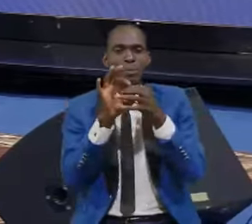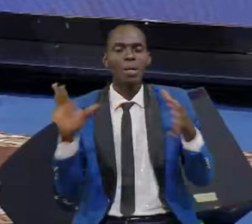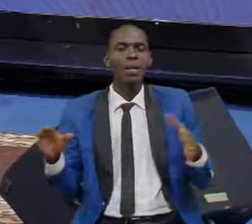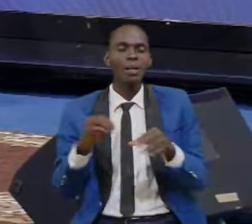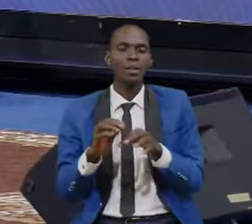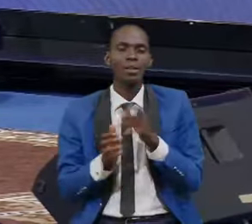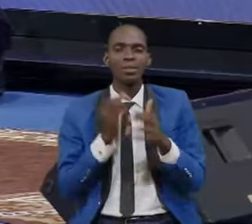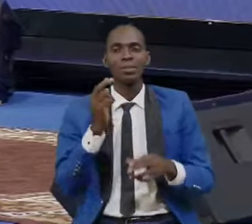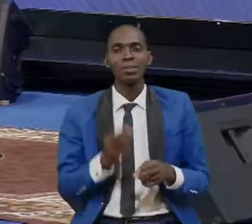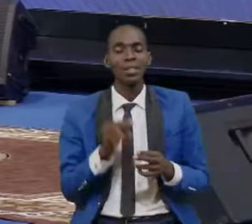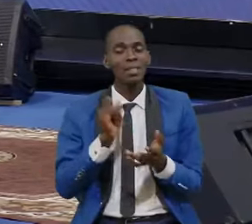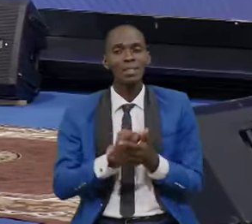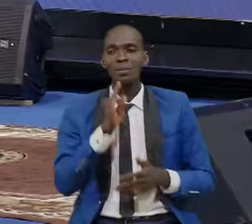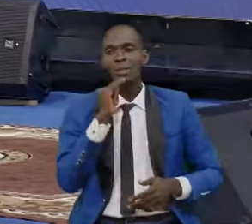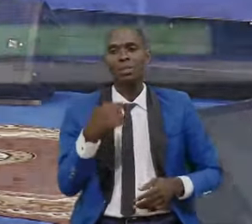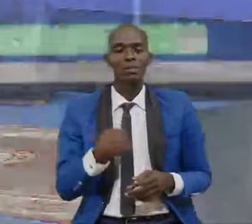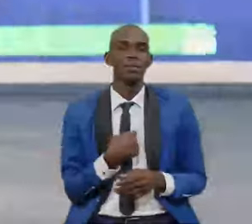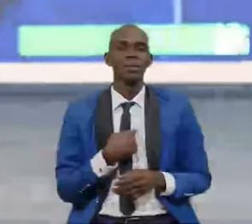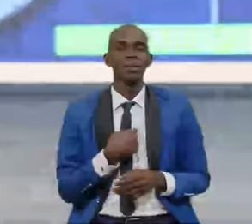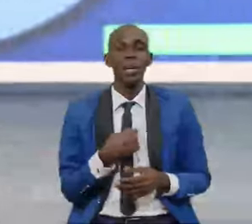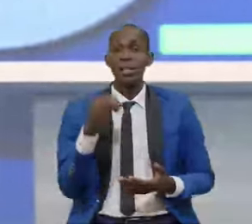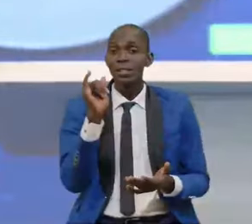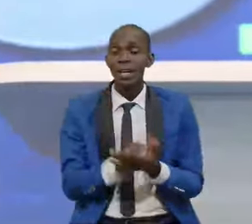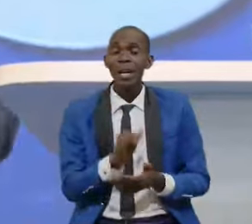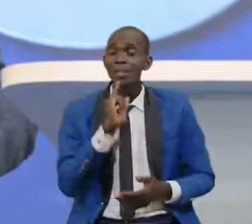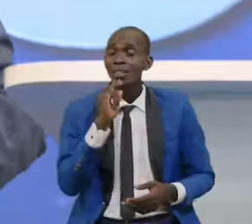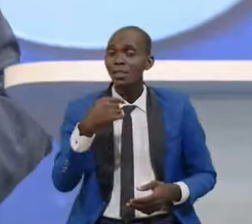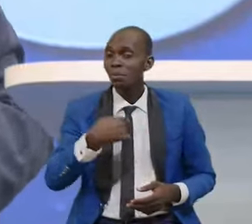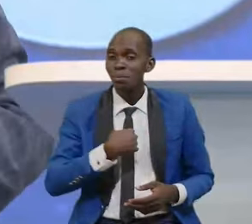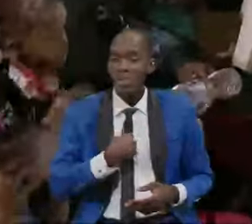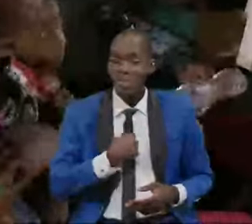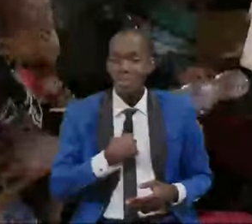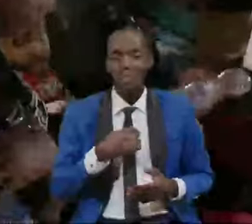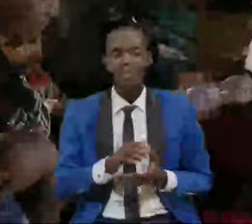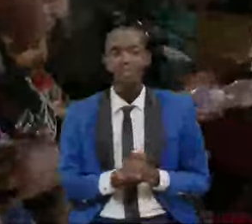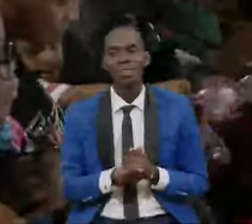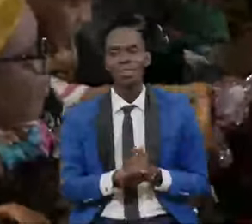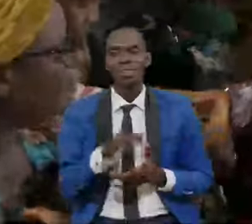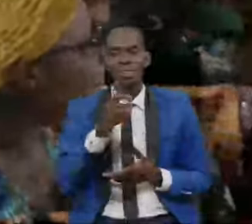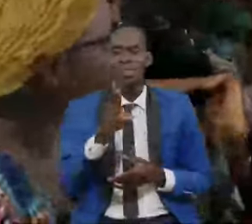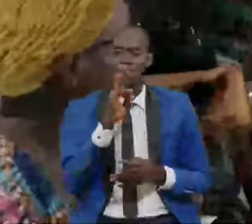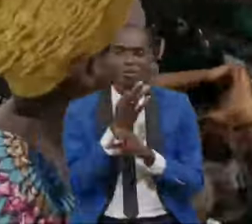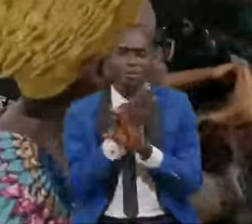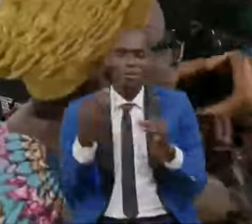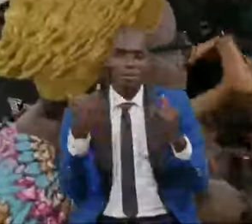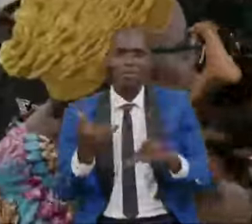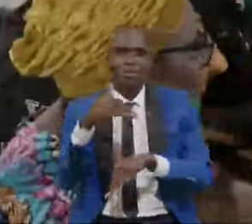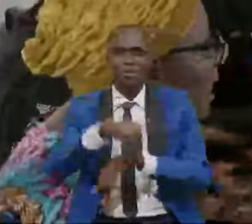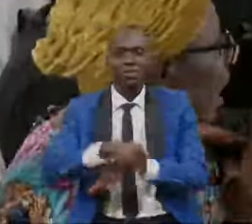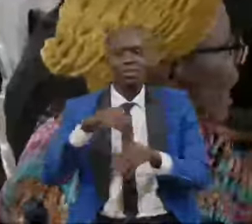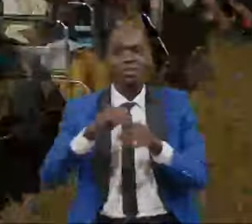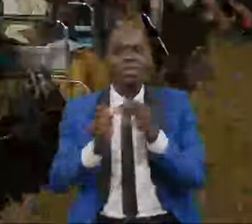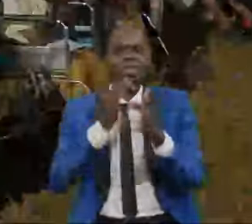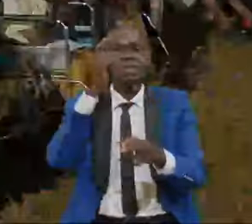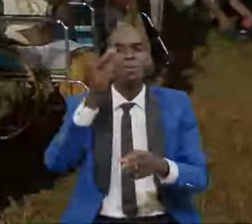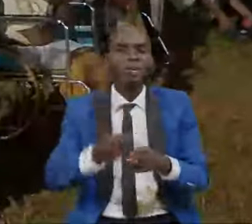rompus. C'est moi. Ça, c'est moi. Tu es libre ce soir au nom de